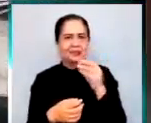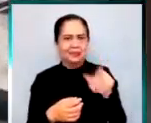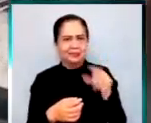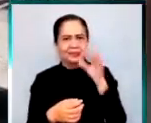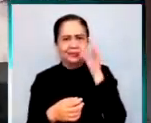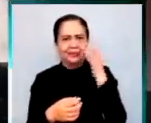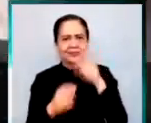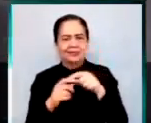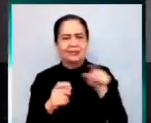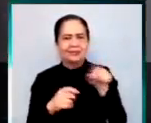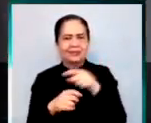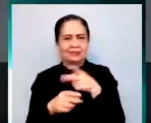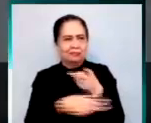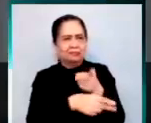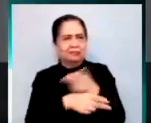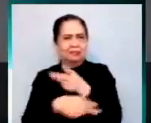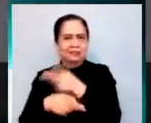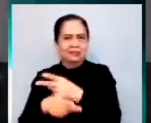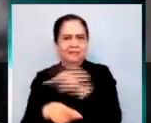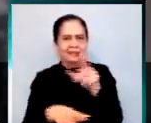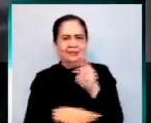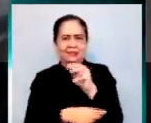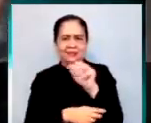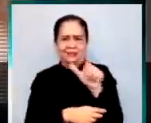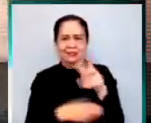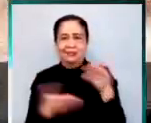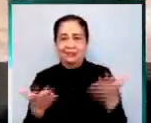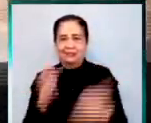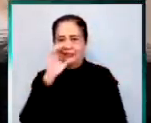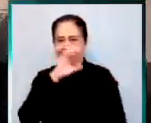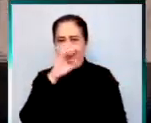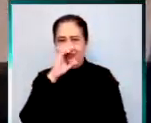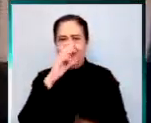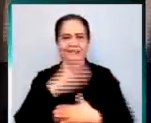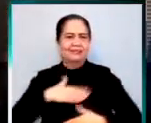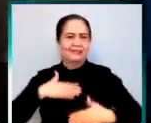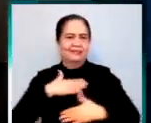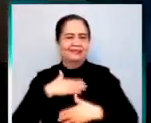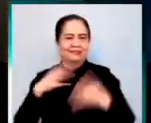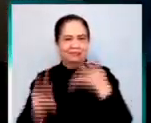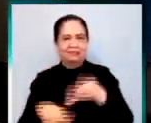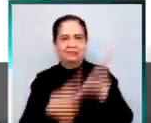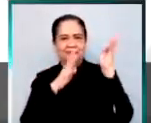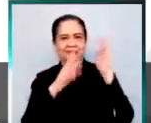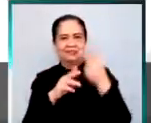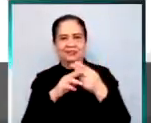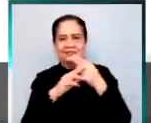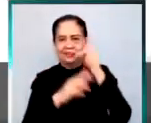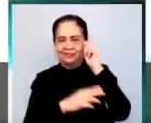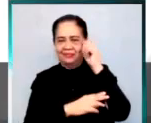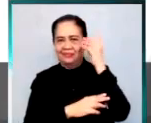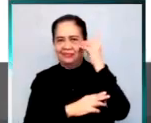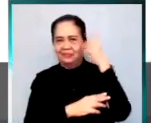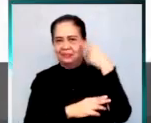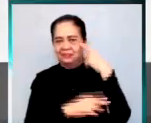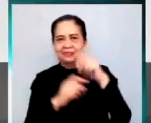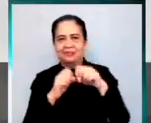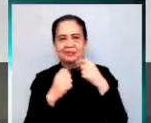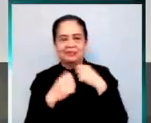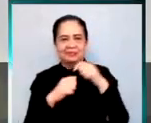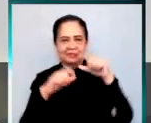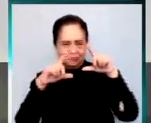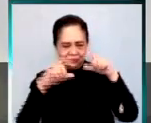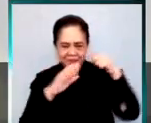paw patrol ng isang mall sa Cebu. Kinaaliwan ito ng uploader na si Tanol de la Peña, kaya kinuhanan niya ito ng